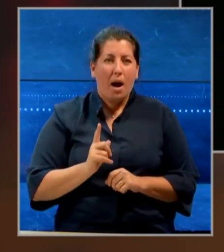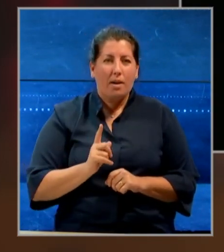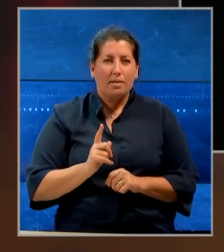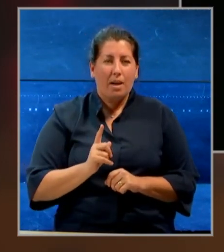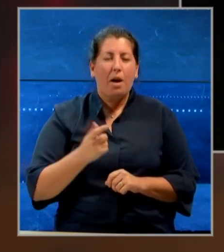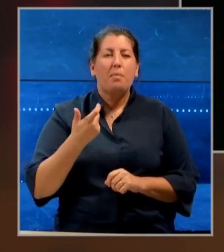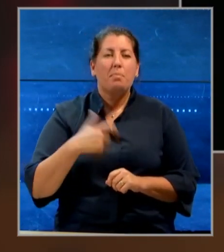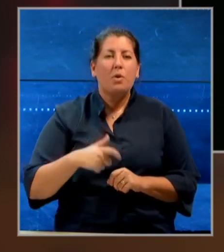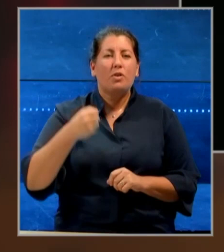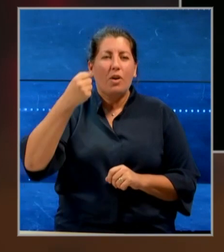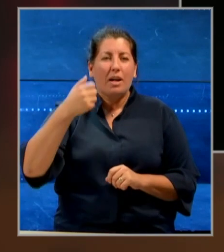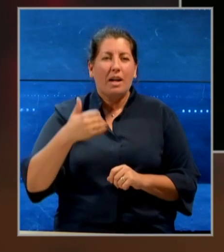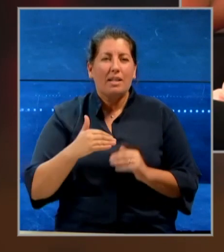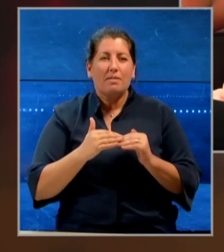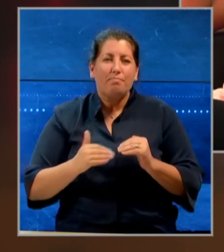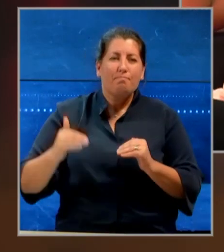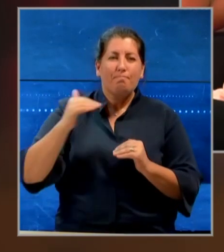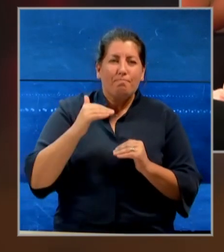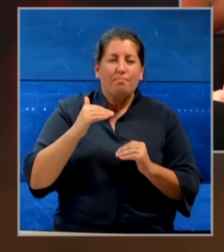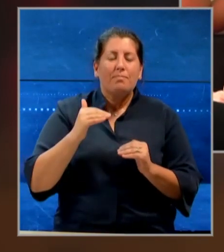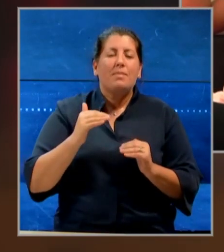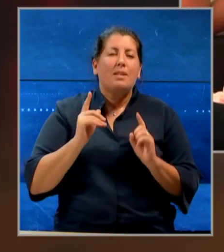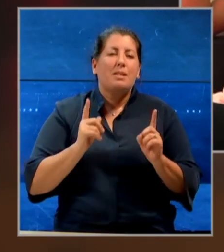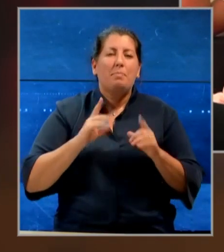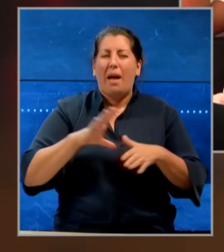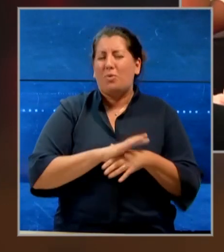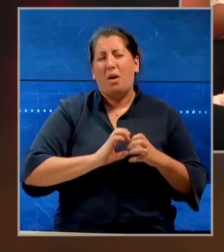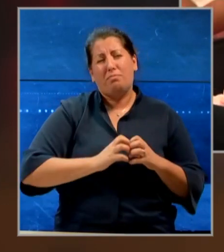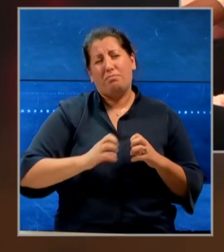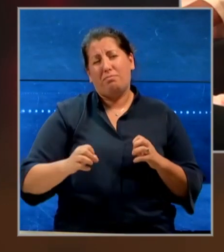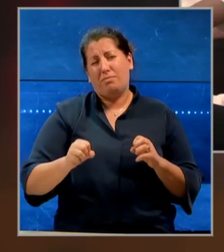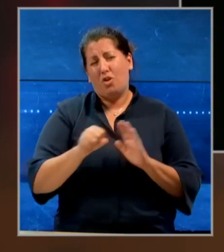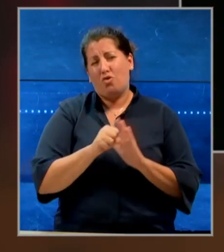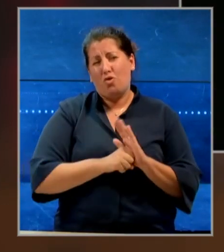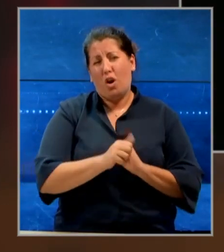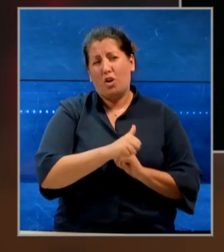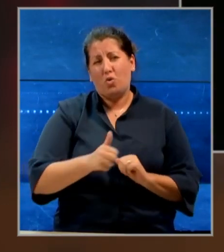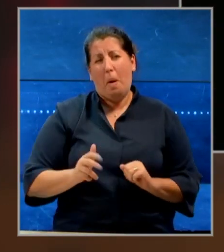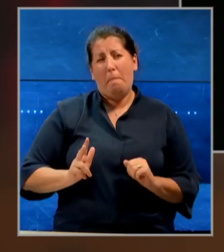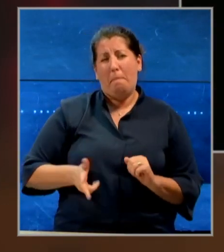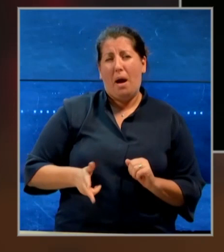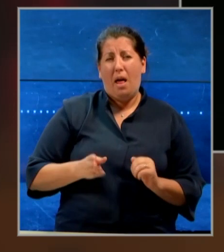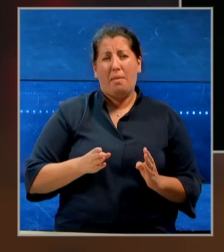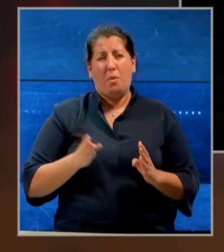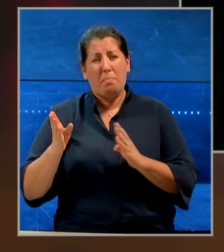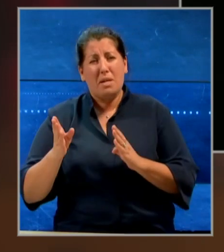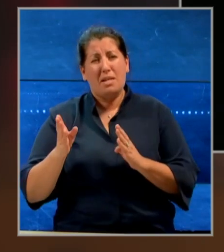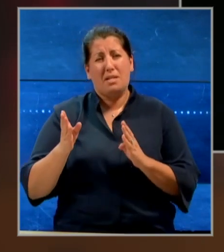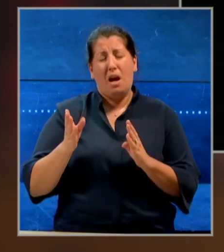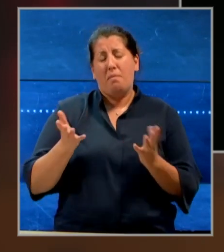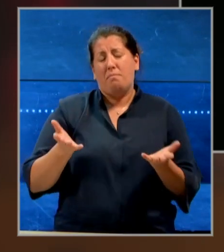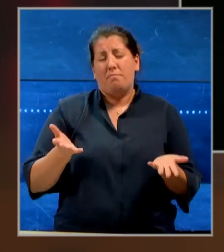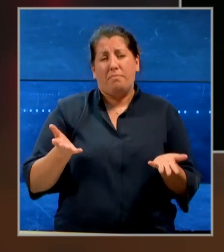prime in classifica, seconda, perché se andiamo a parlare di Palermo, di Pisa, di tutte queste corazzate, ma con dei valori da dietro che